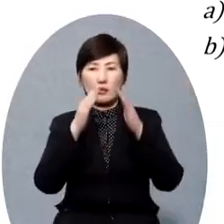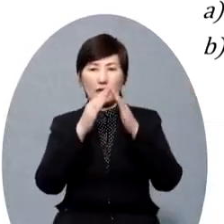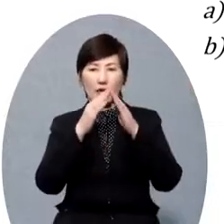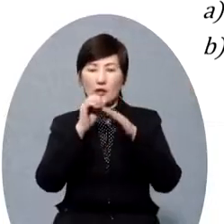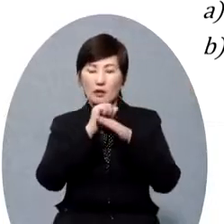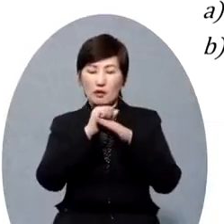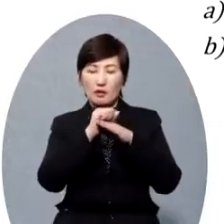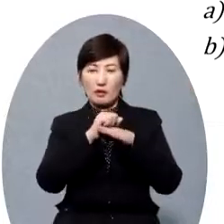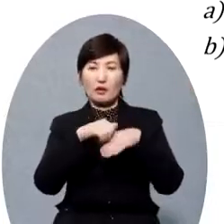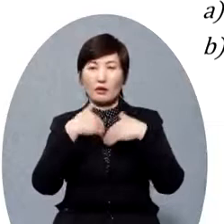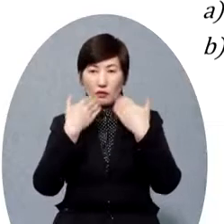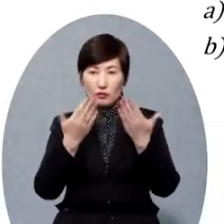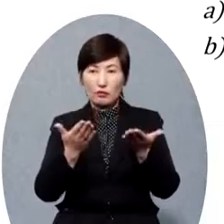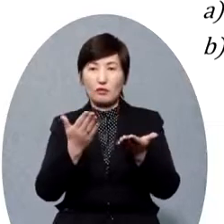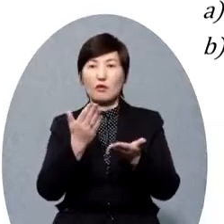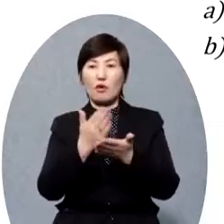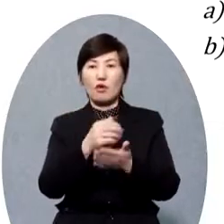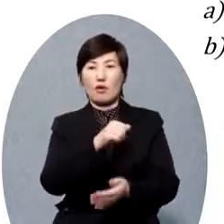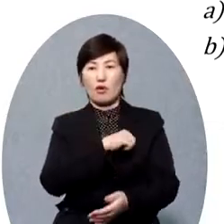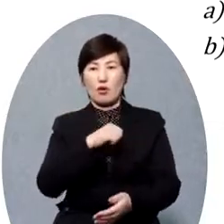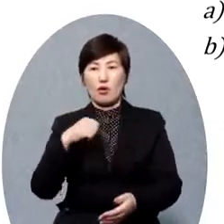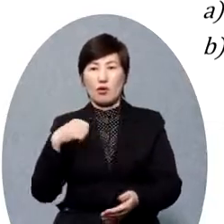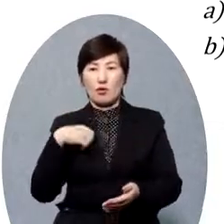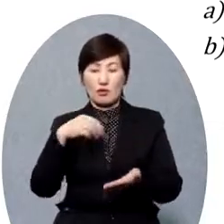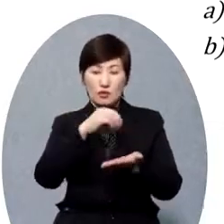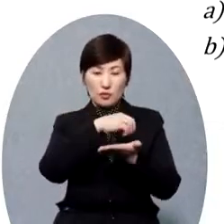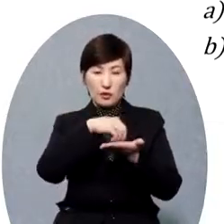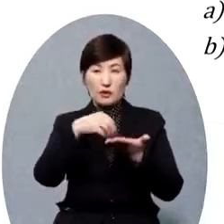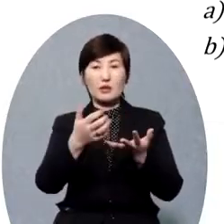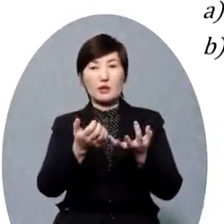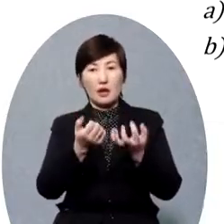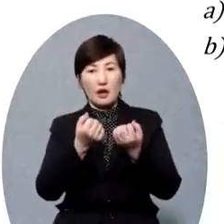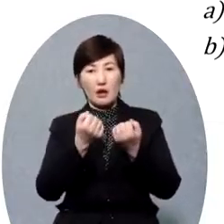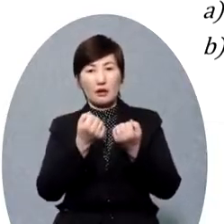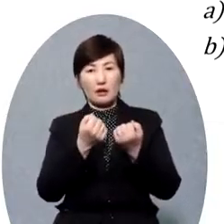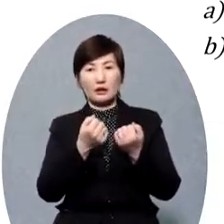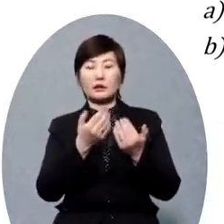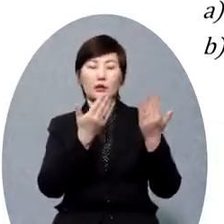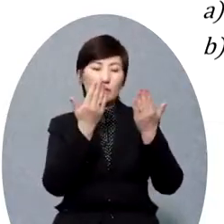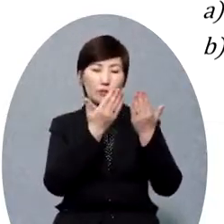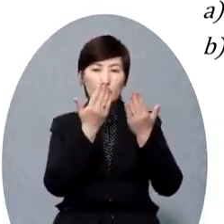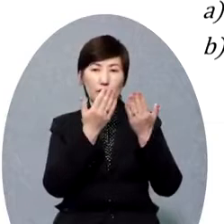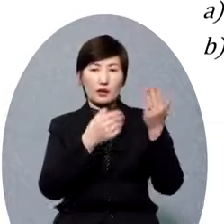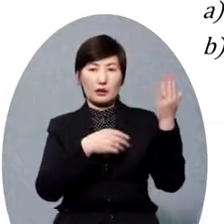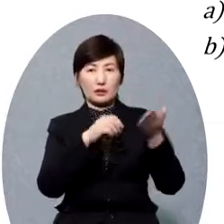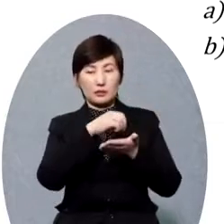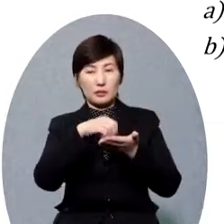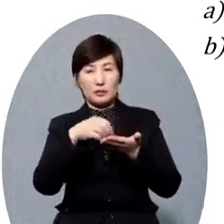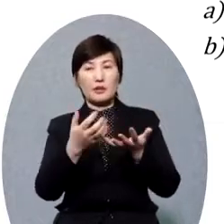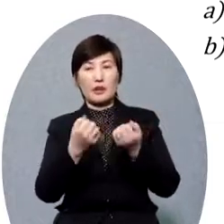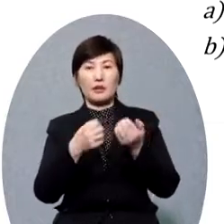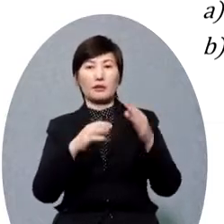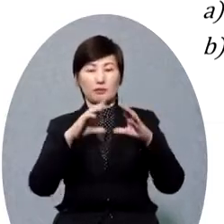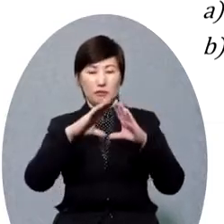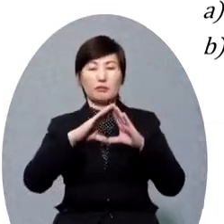тэгштгэлийг y тэнцүү kx нэмэх нь v хэлбэрт оруулж шулууны налалт ба Ox тэнхлэгийн огтлох цэгийн координатыг